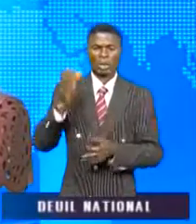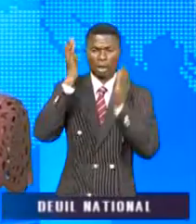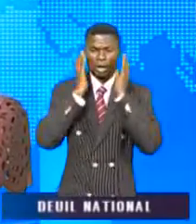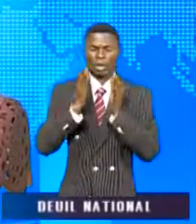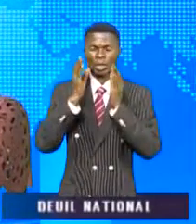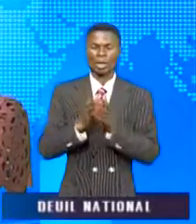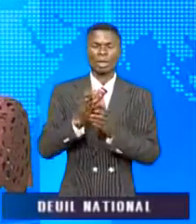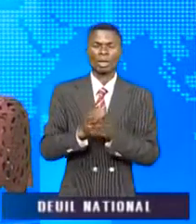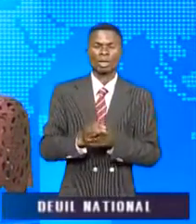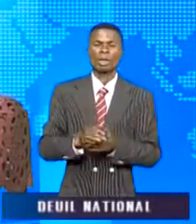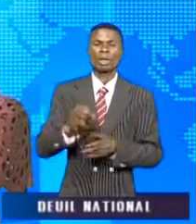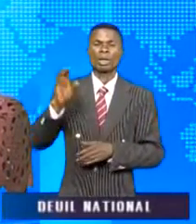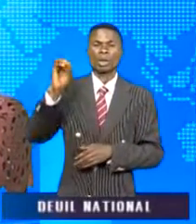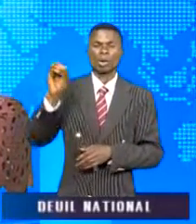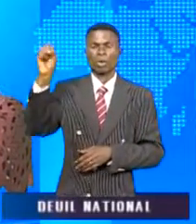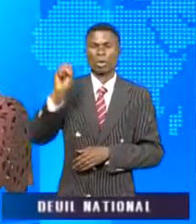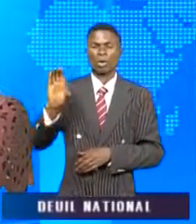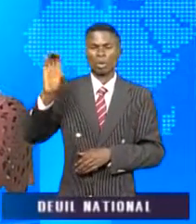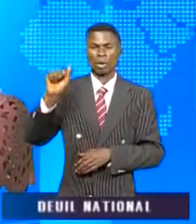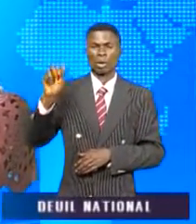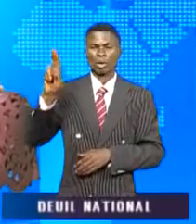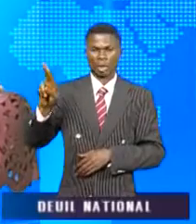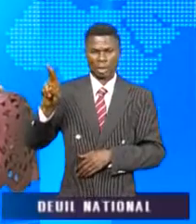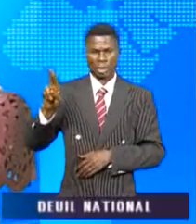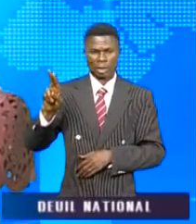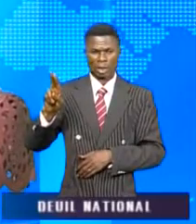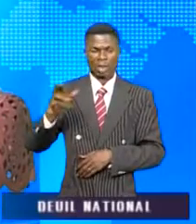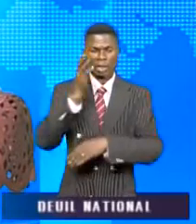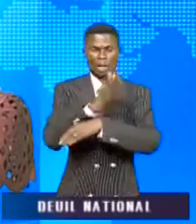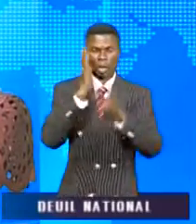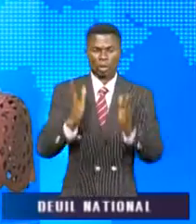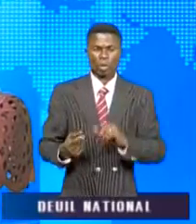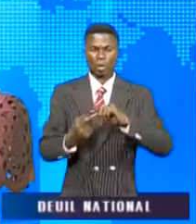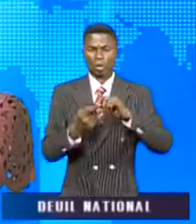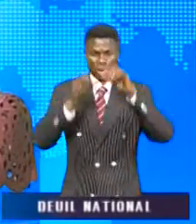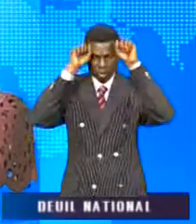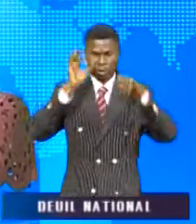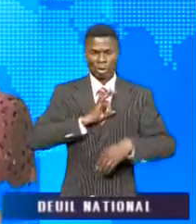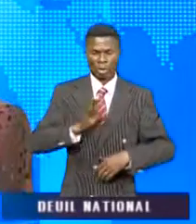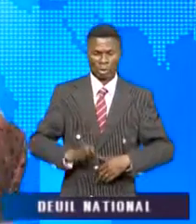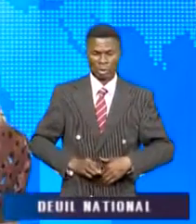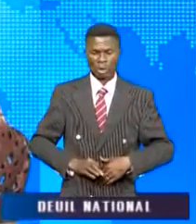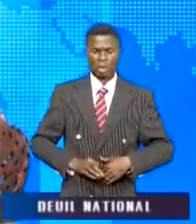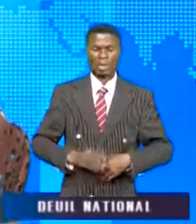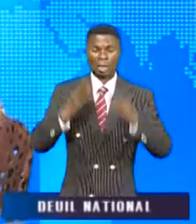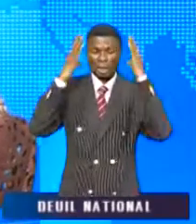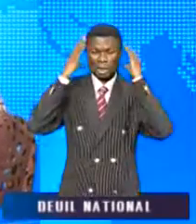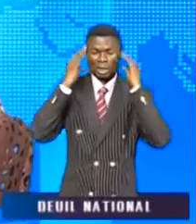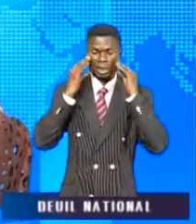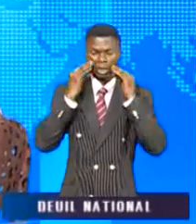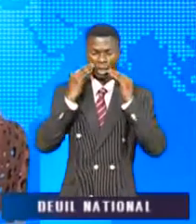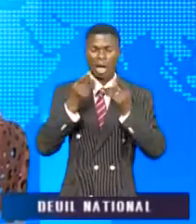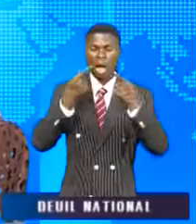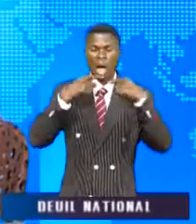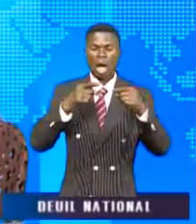Oscar, maître Ebouma Ablavi Michel, conseiller principal du chef de l'État, ont la profonde douleur d'annoncer le